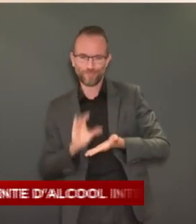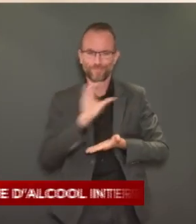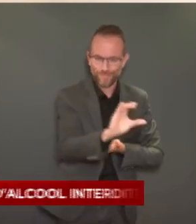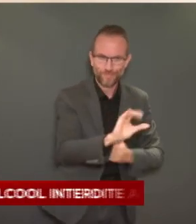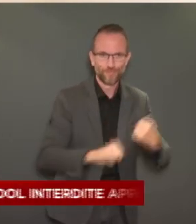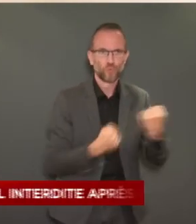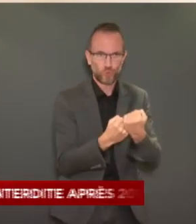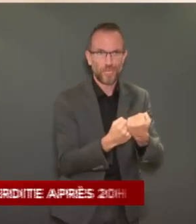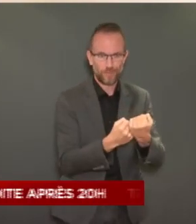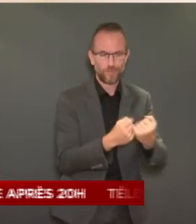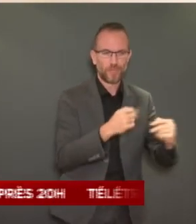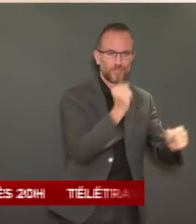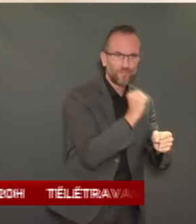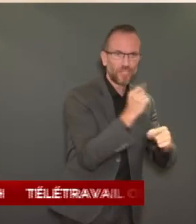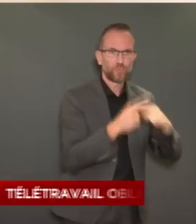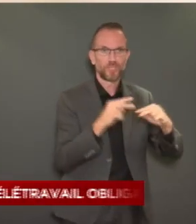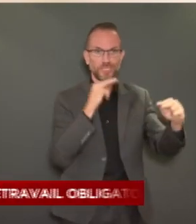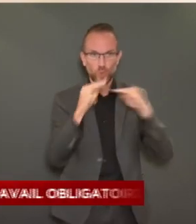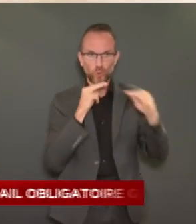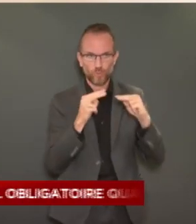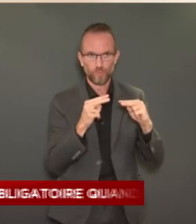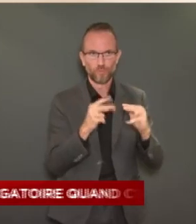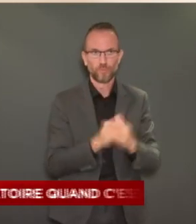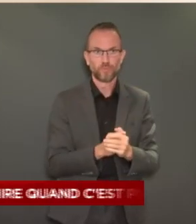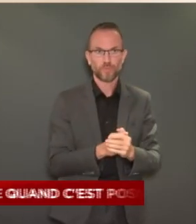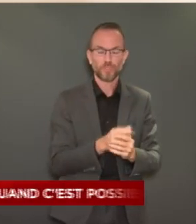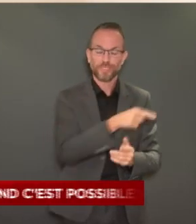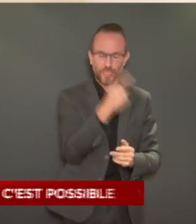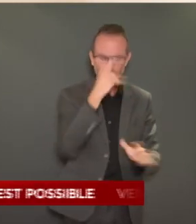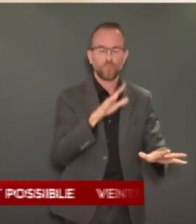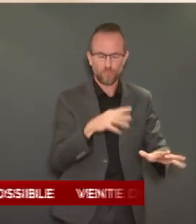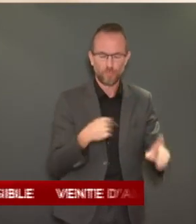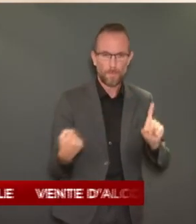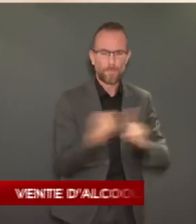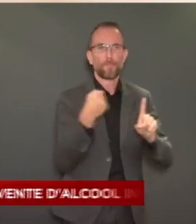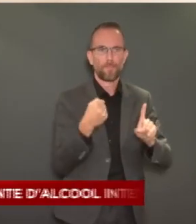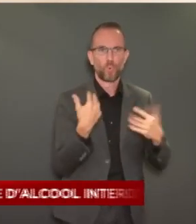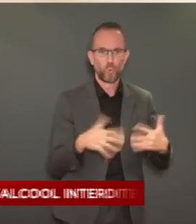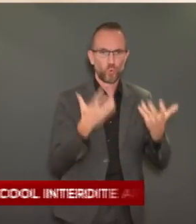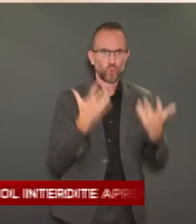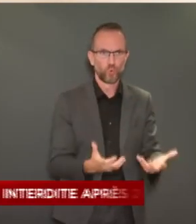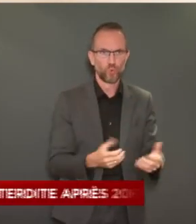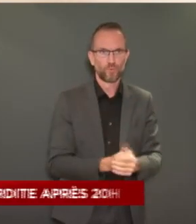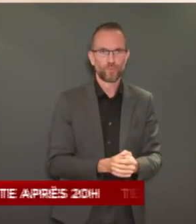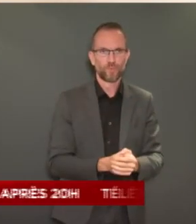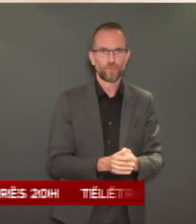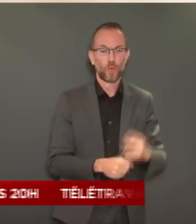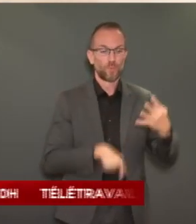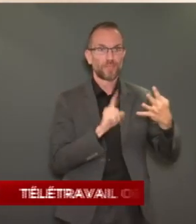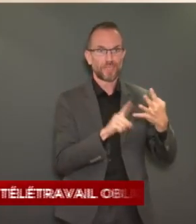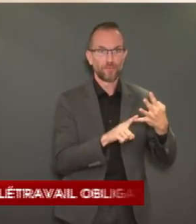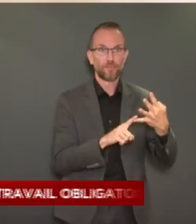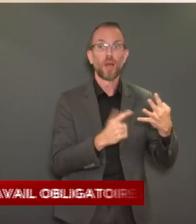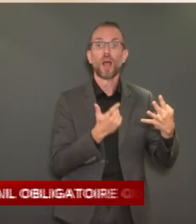cafés et les restaurants à traverser cette période qui est clairement très, très difficile pour eux. La vente d'alcool sera interdite